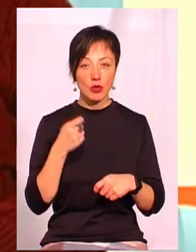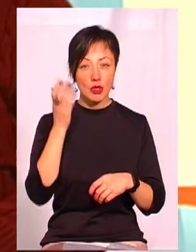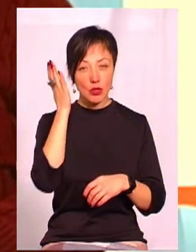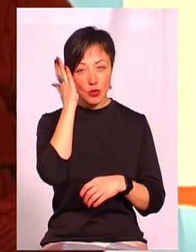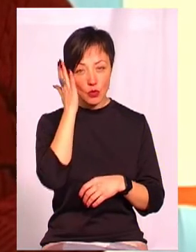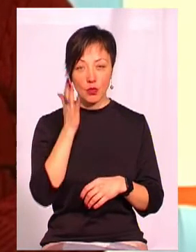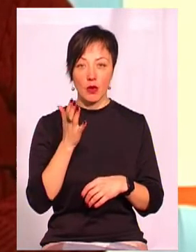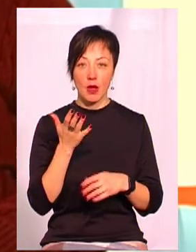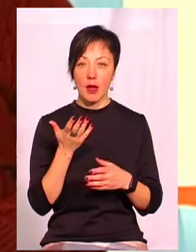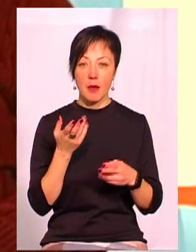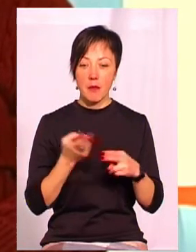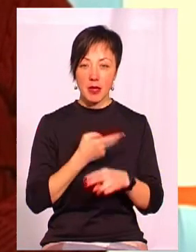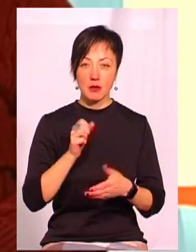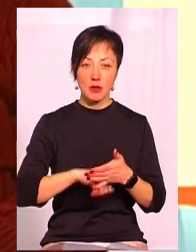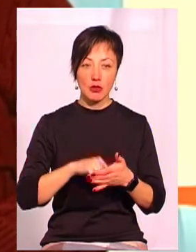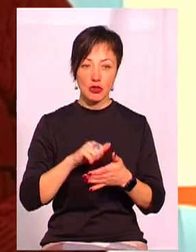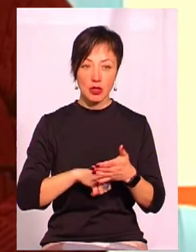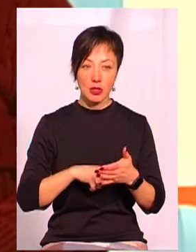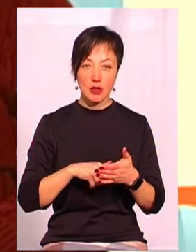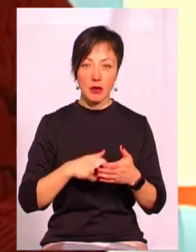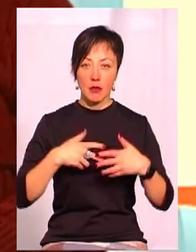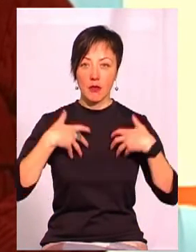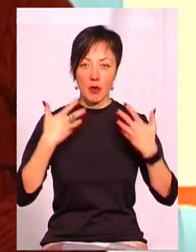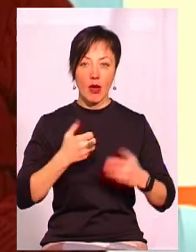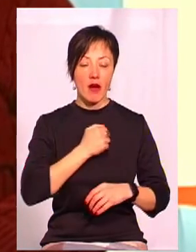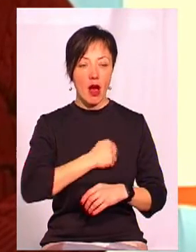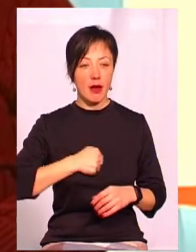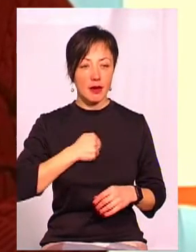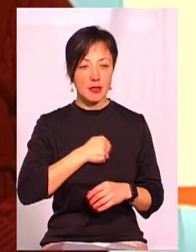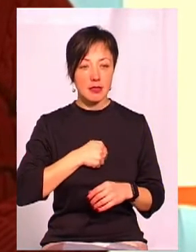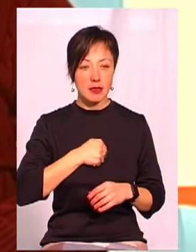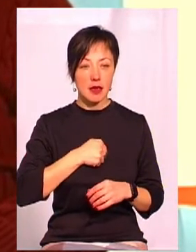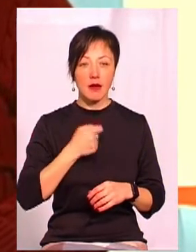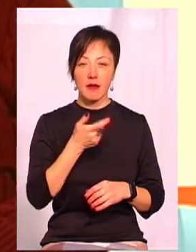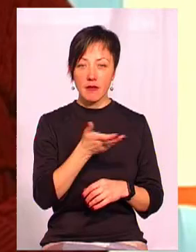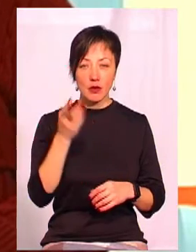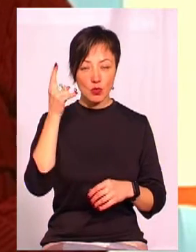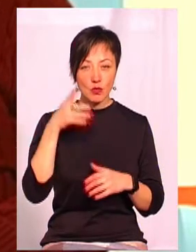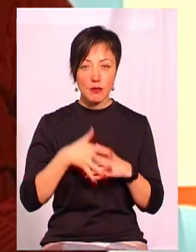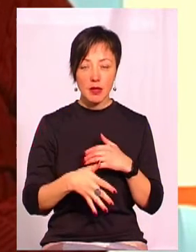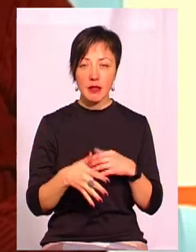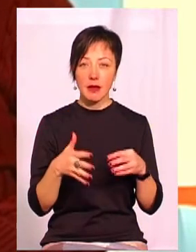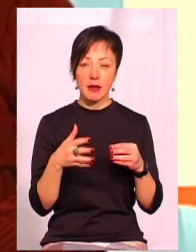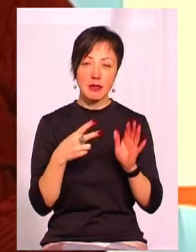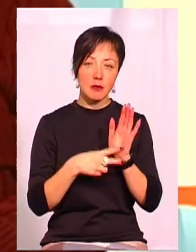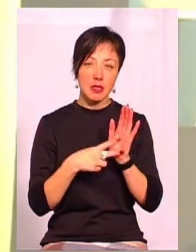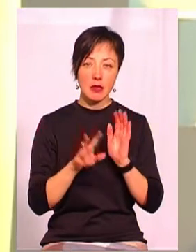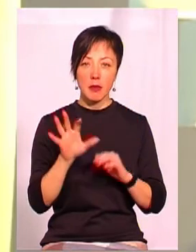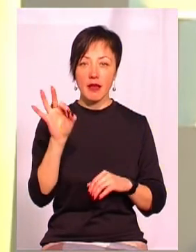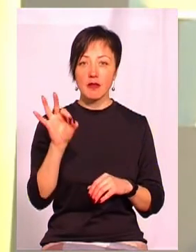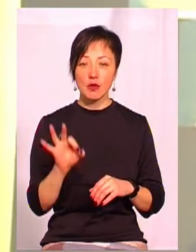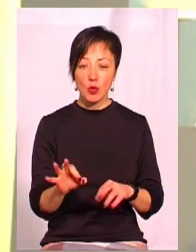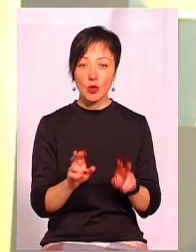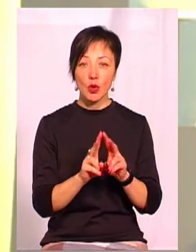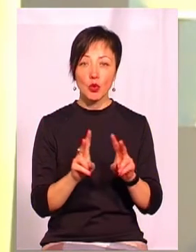сну, немотивовані такі прояви агресії. Ви розумієте, що десь відсотків 75